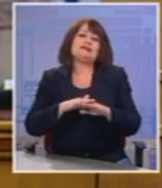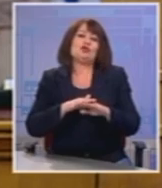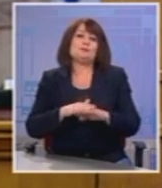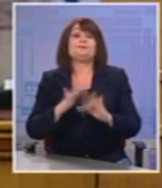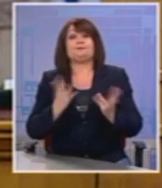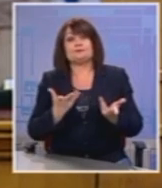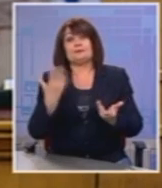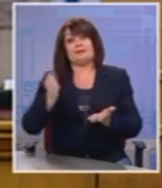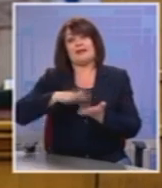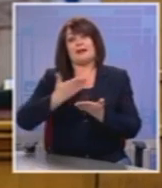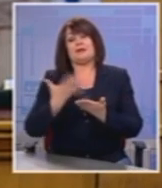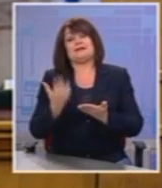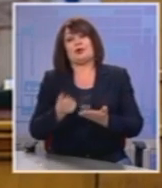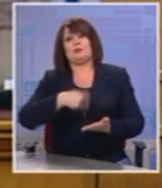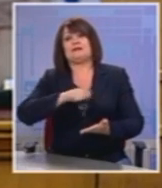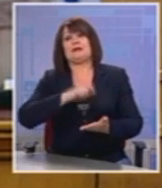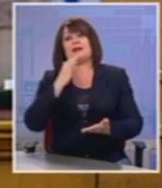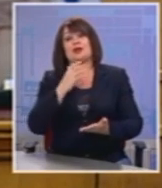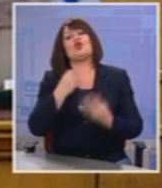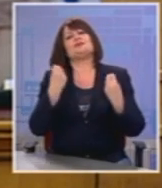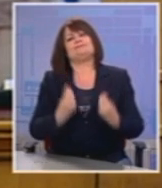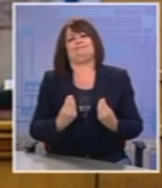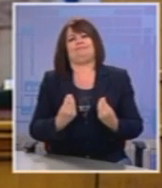εφόσον υπάρχουν οι διερμηνείες έχει